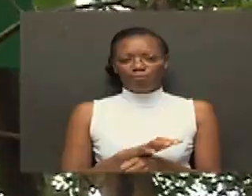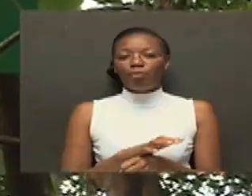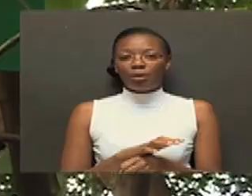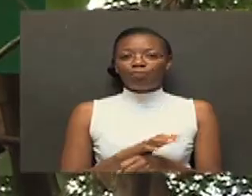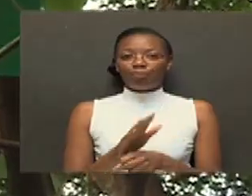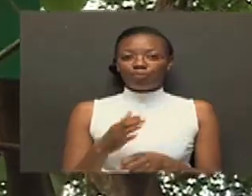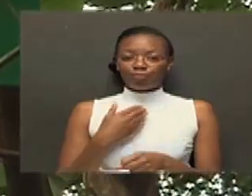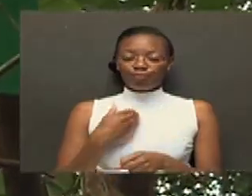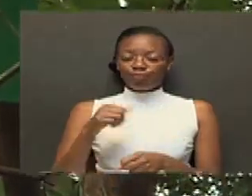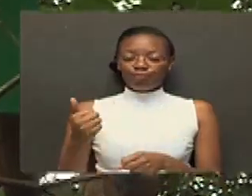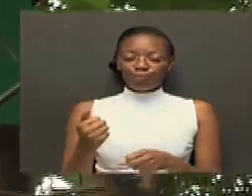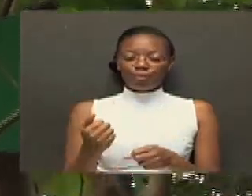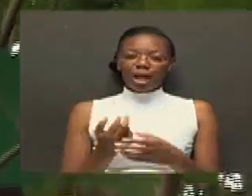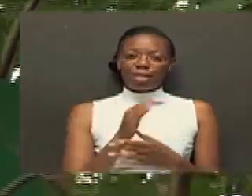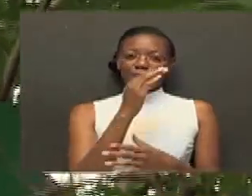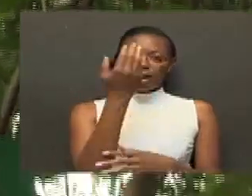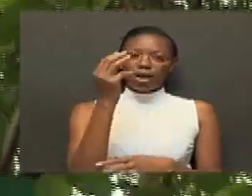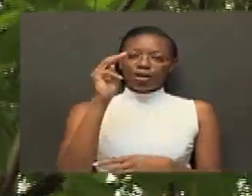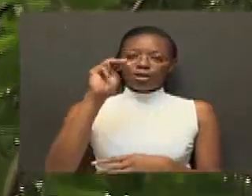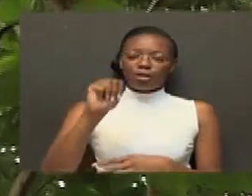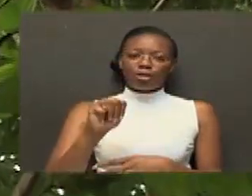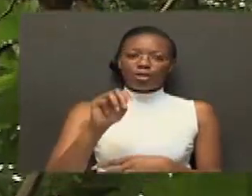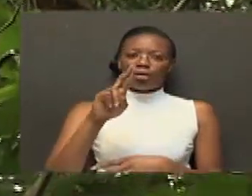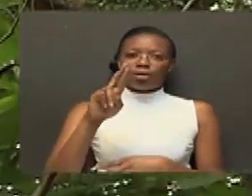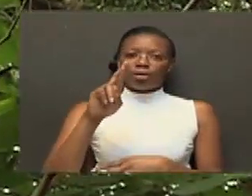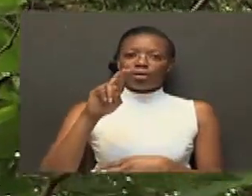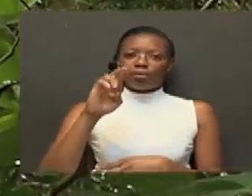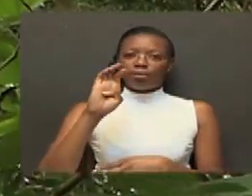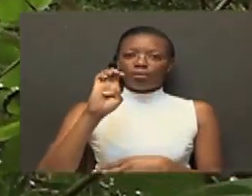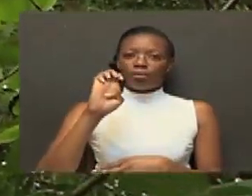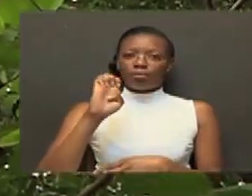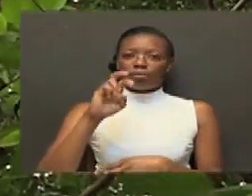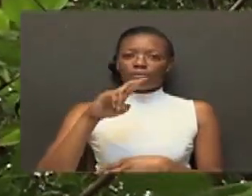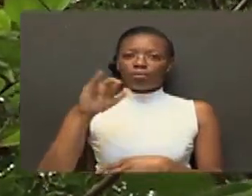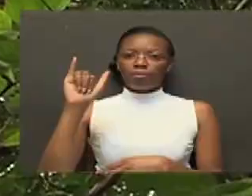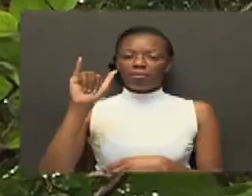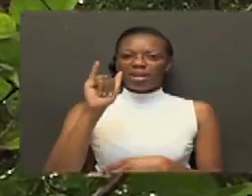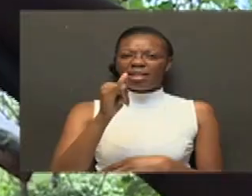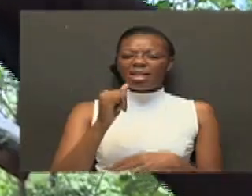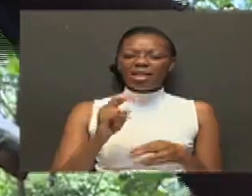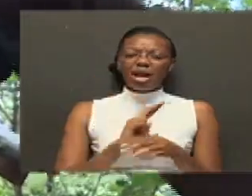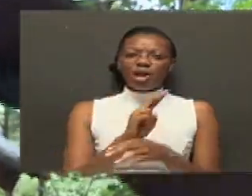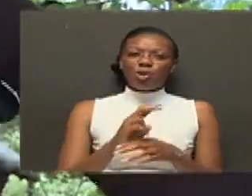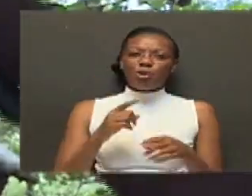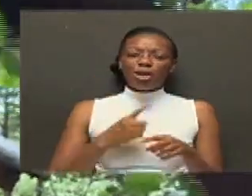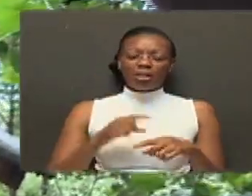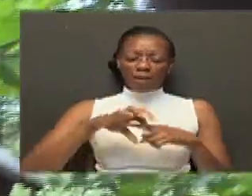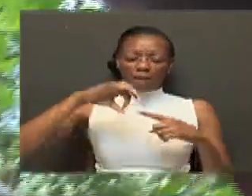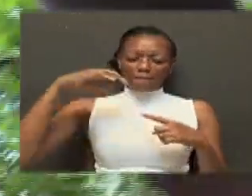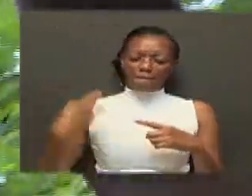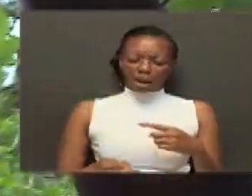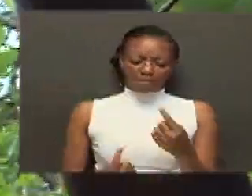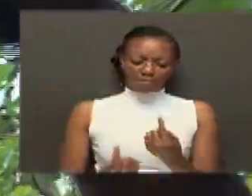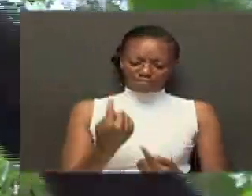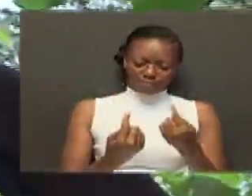sana. Mulberry nao unaweza tumiwa kama mboga vile tu unapika sukuma wiki. Mulberry hupikwa na